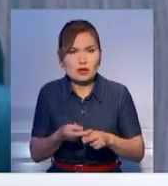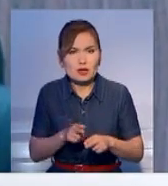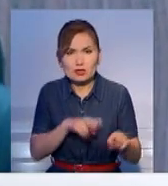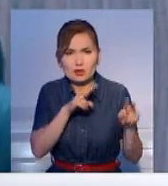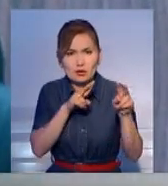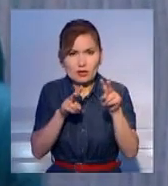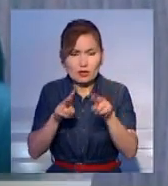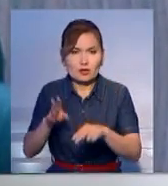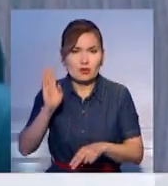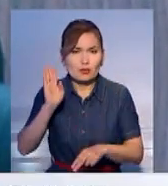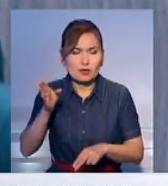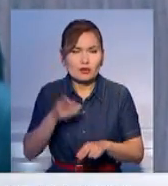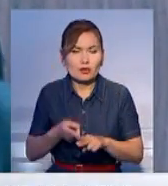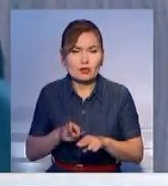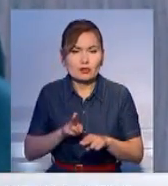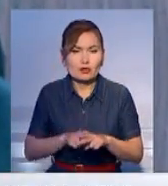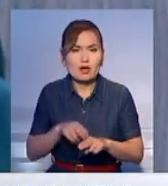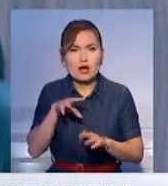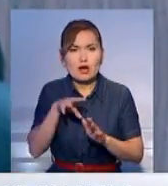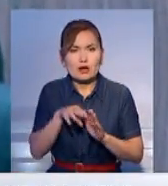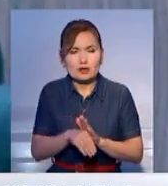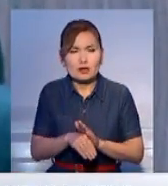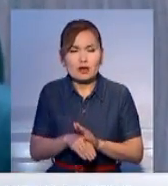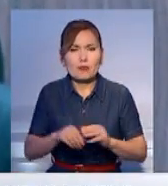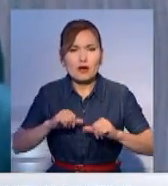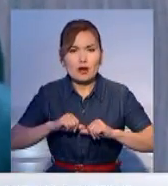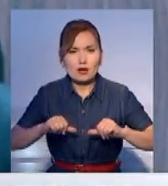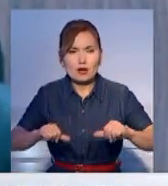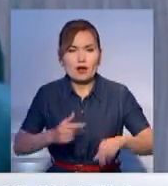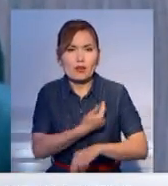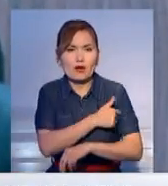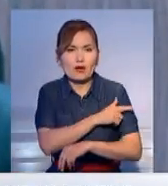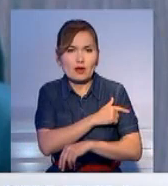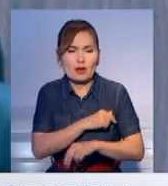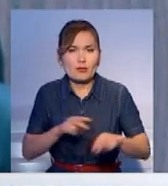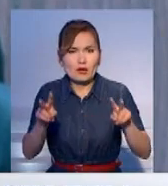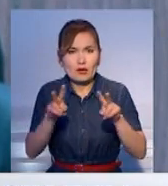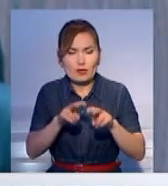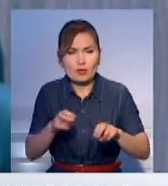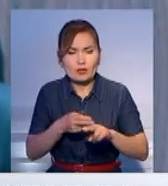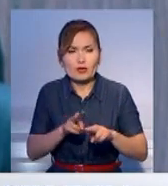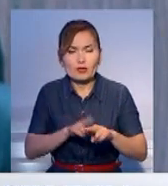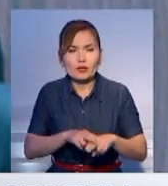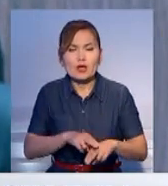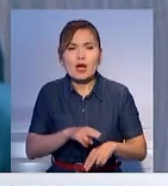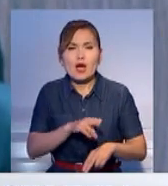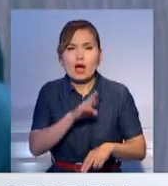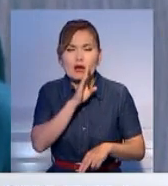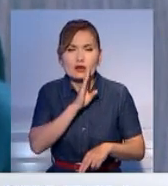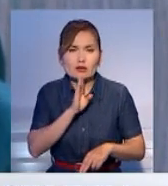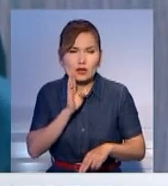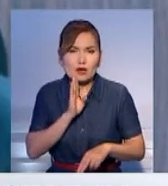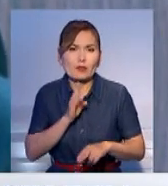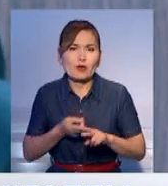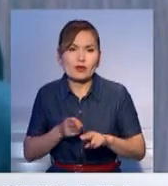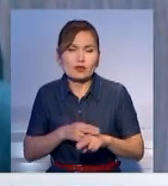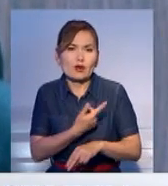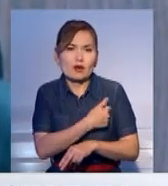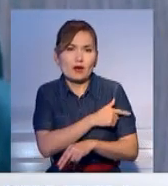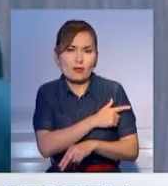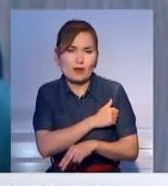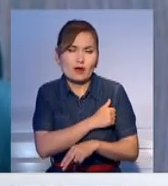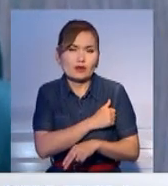құрылды. Сондай-ақ тәуелсіз сараптама жүргізу үшін және акушерлік гинекологиялық медициналық көмек